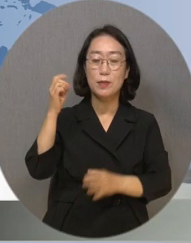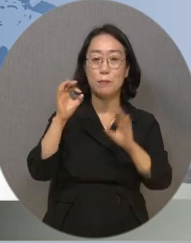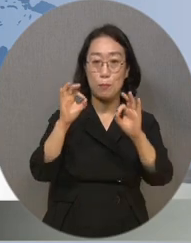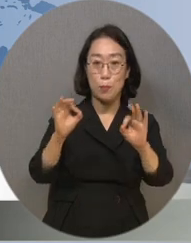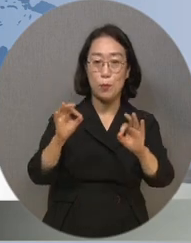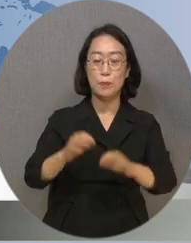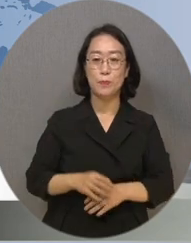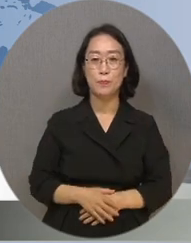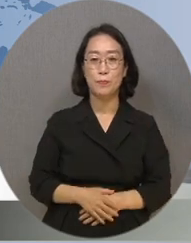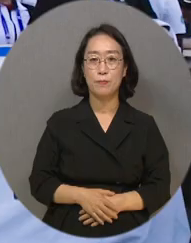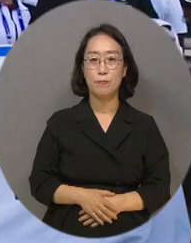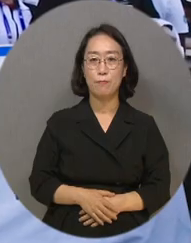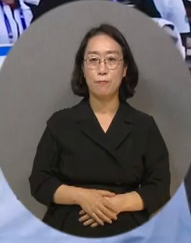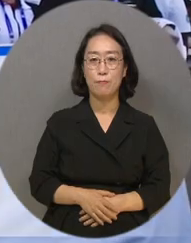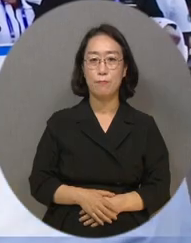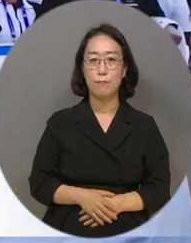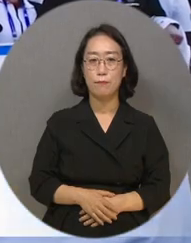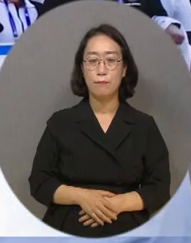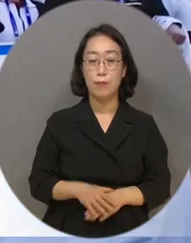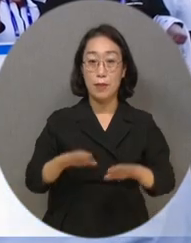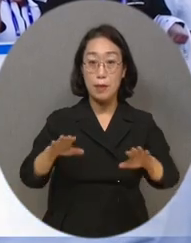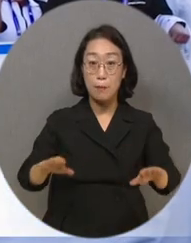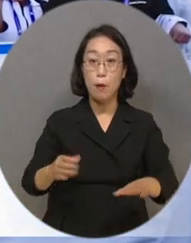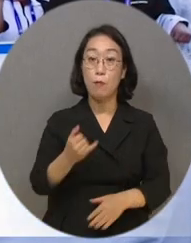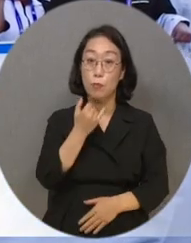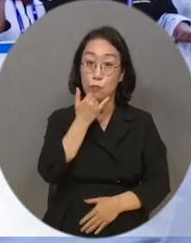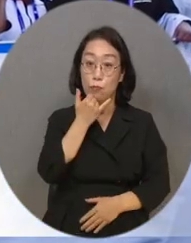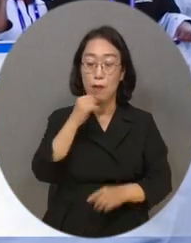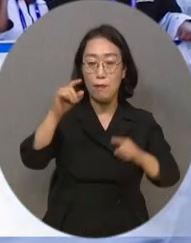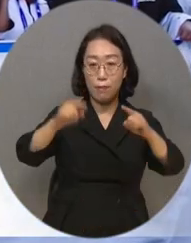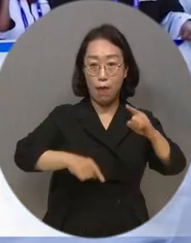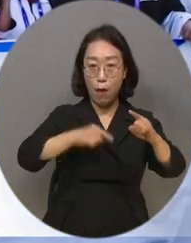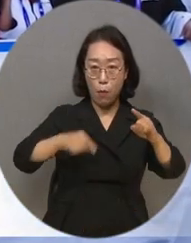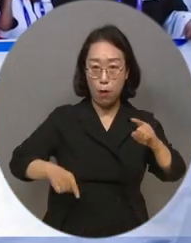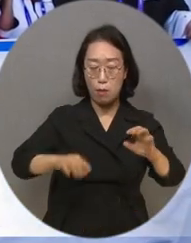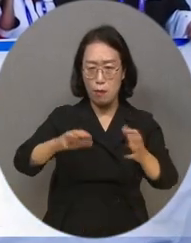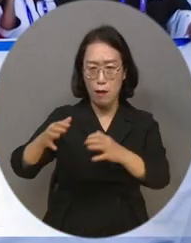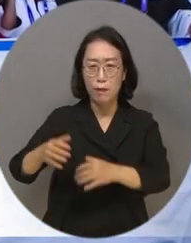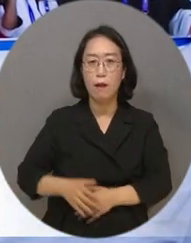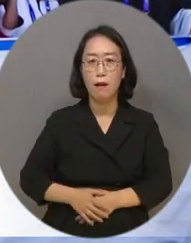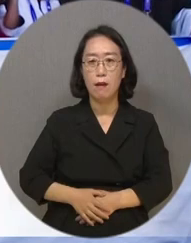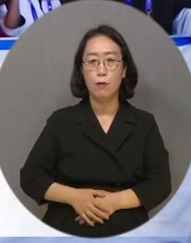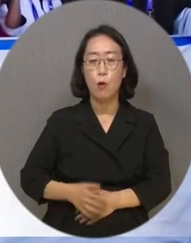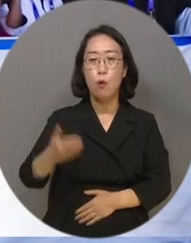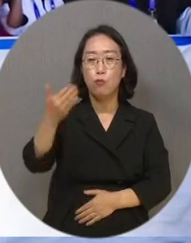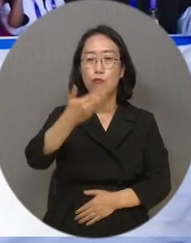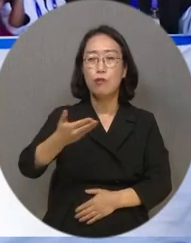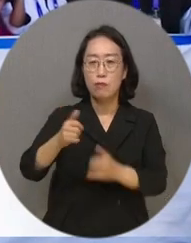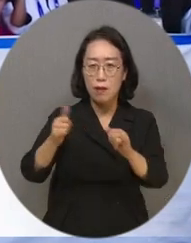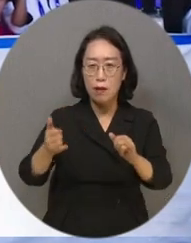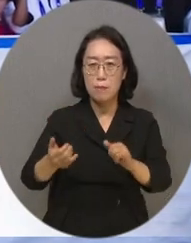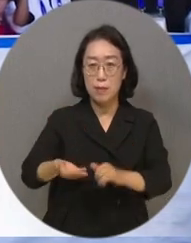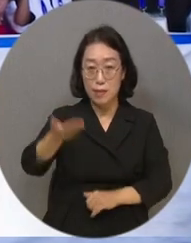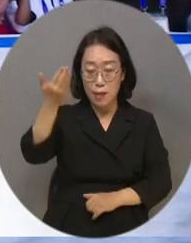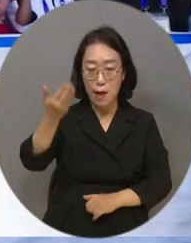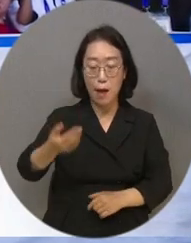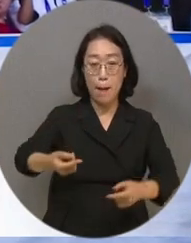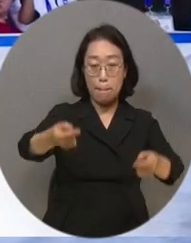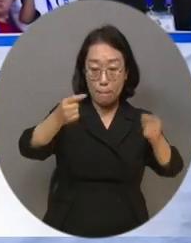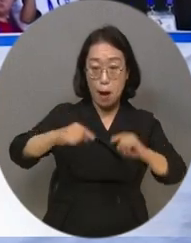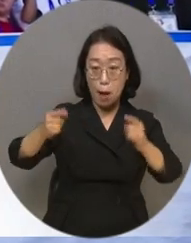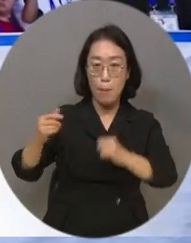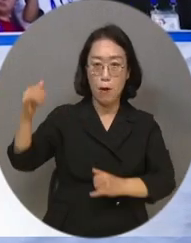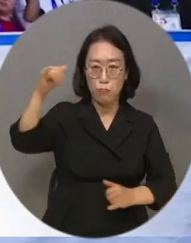전해드립니다 이번 대회에는 총 104개국 9천여명의 발달장애인 선수가 26개